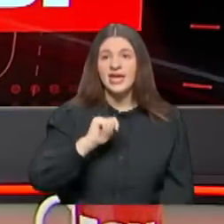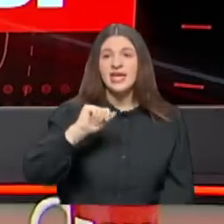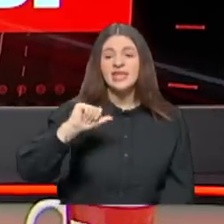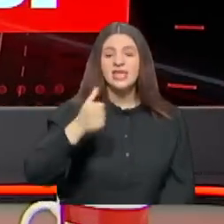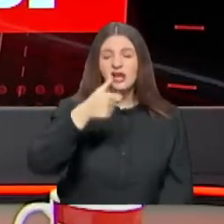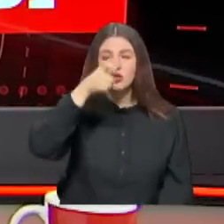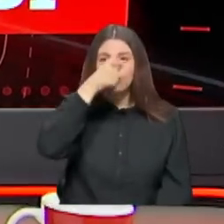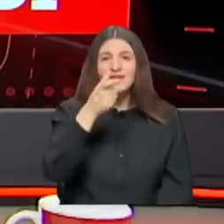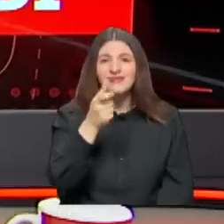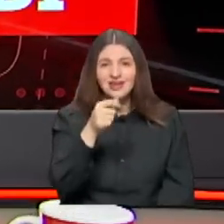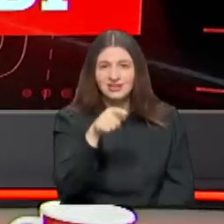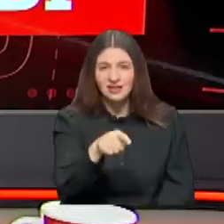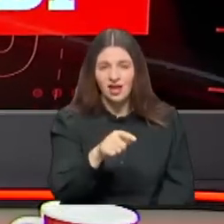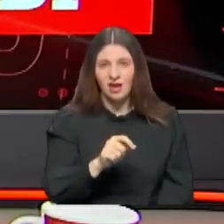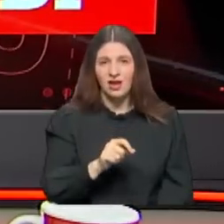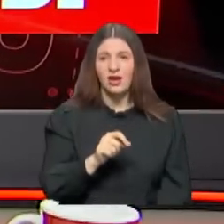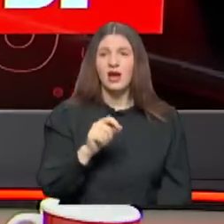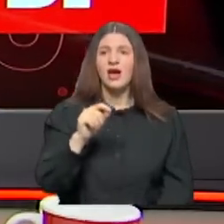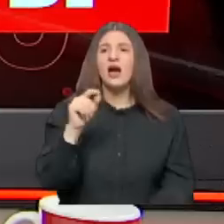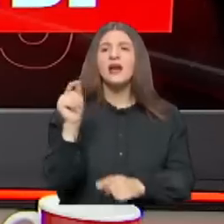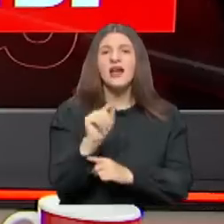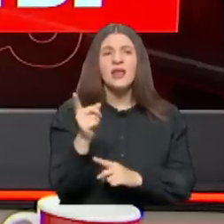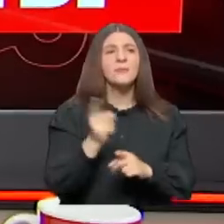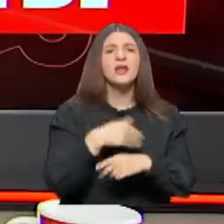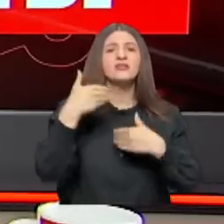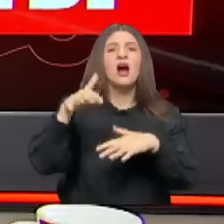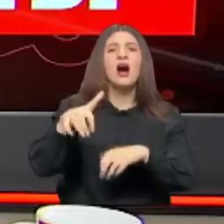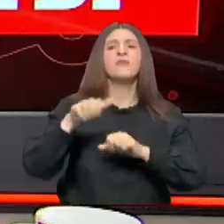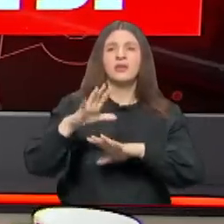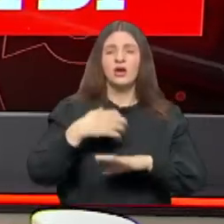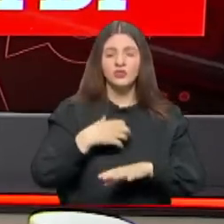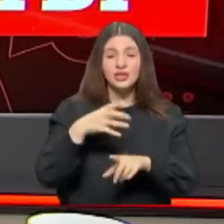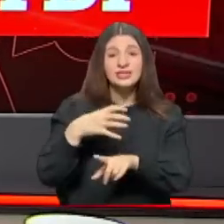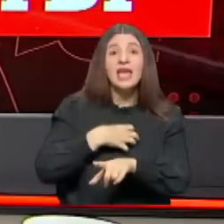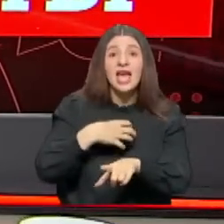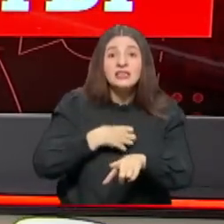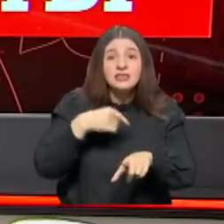Değerli Türk lirasıyla kalem malem ithal etmeden onu kendisinin